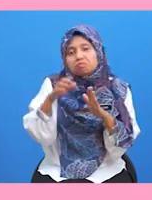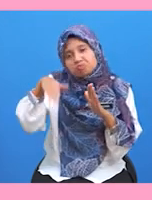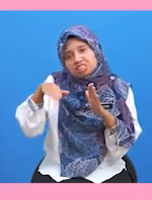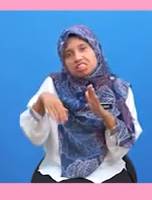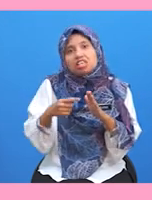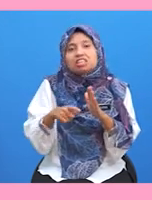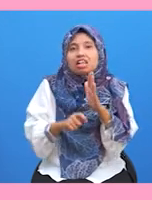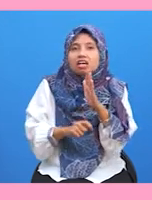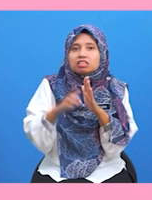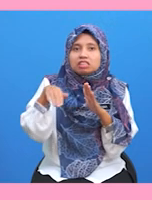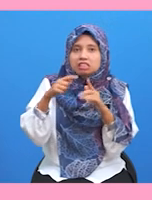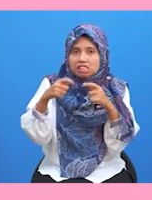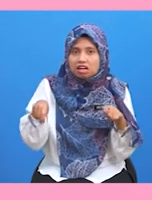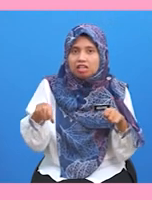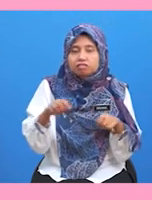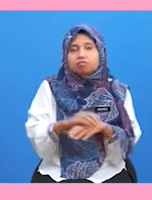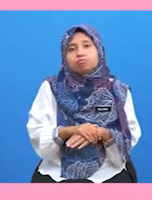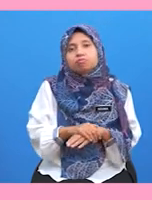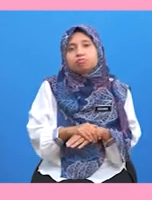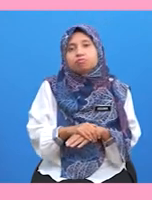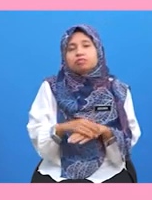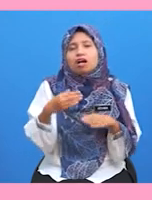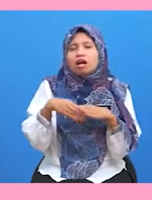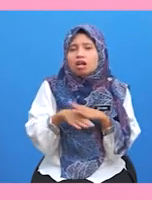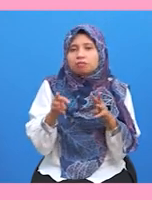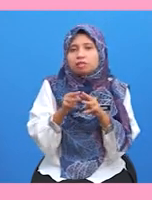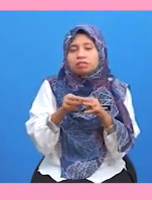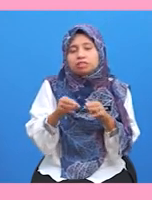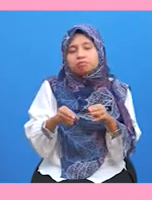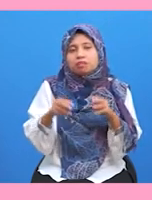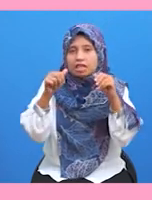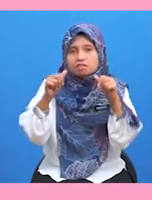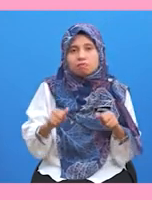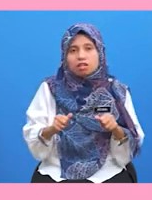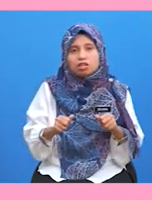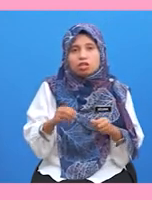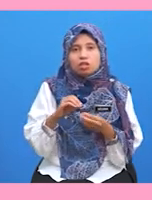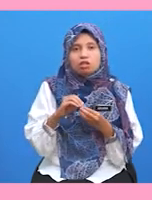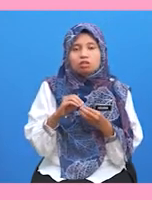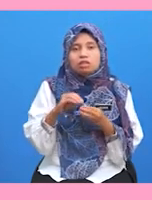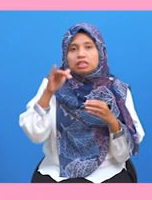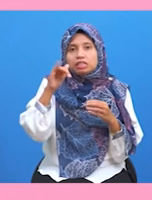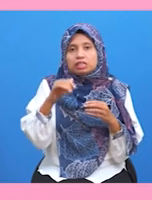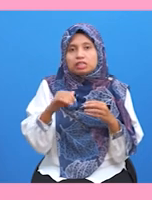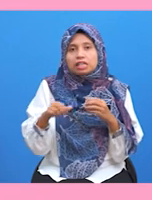orang Melayu yang mundur dan ketinggalan dalam pelbagai aspek. Kegiatan Young Malay